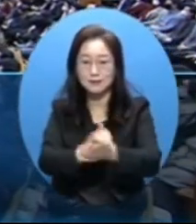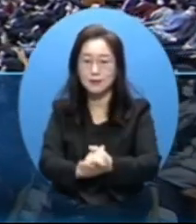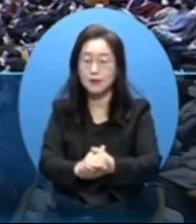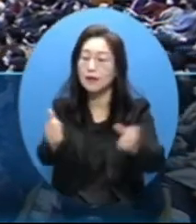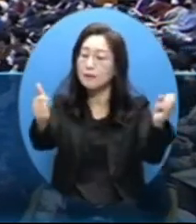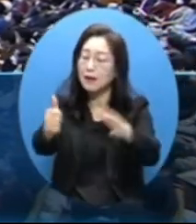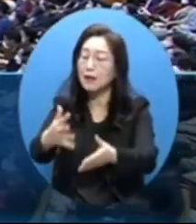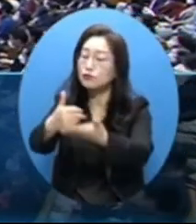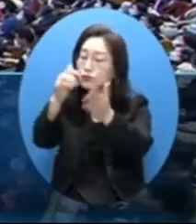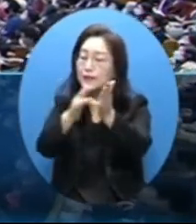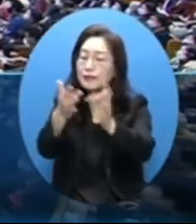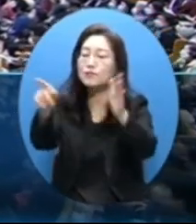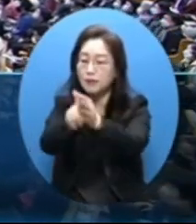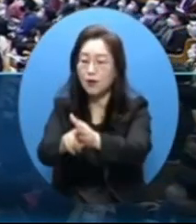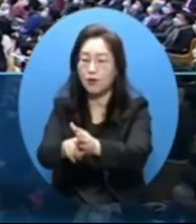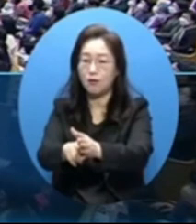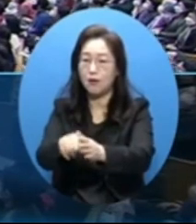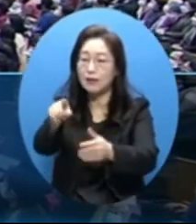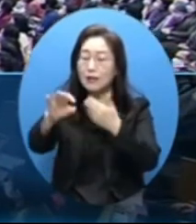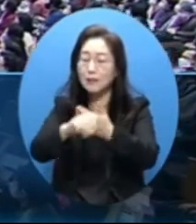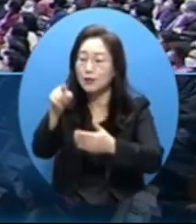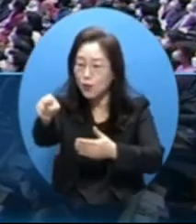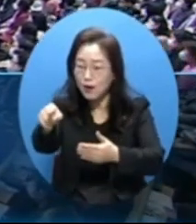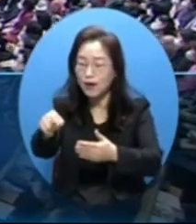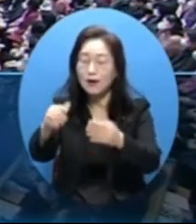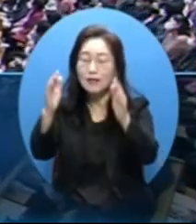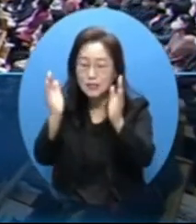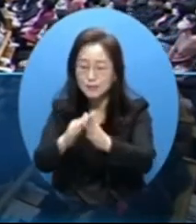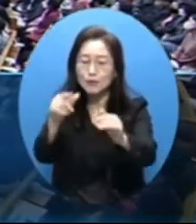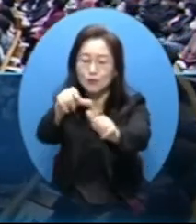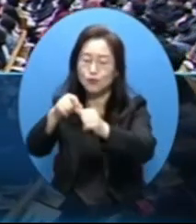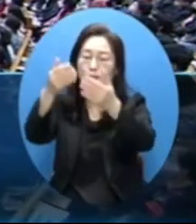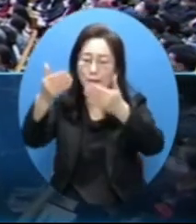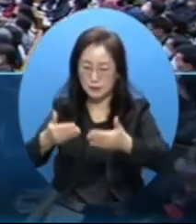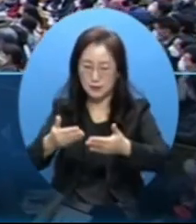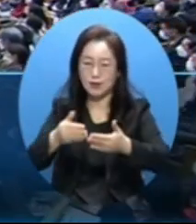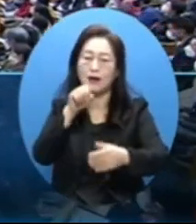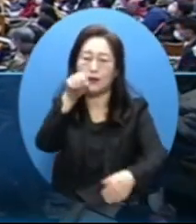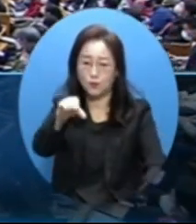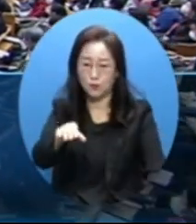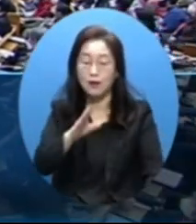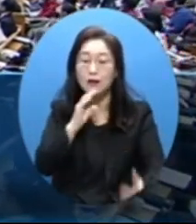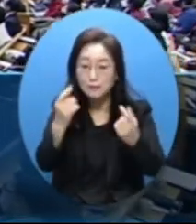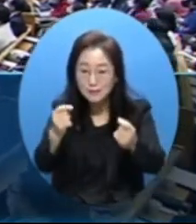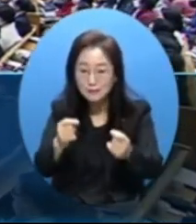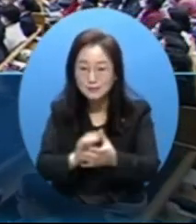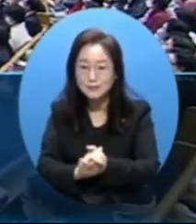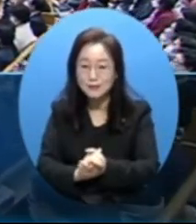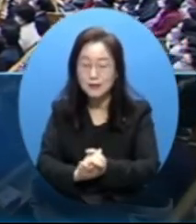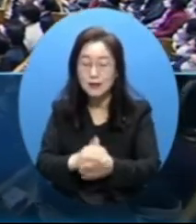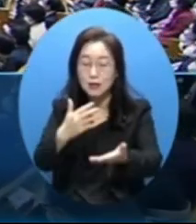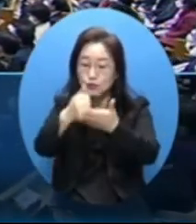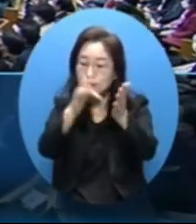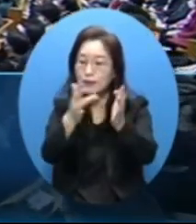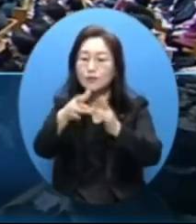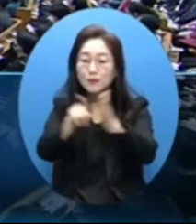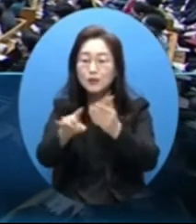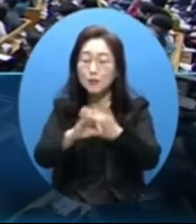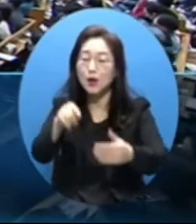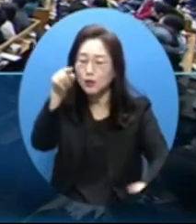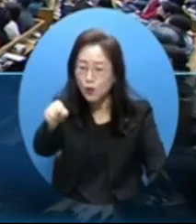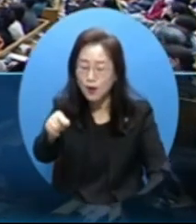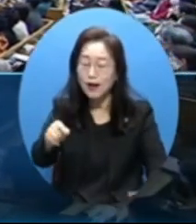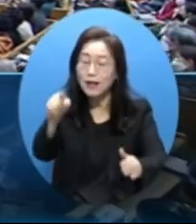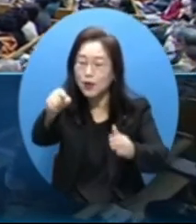주 예수를 믿으라 그리하면 너와 내 집이 구원을 받으리라 하고 할렐루야 주 예수를 믿으라 그리하면